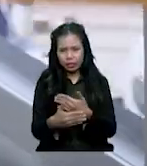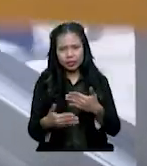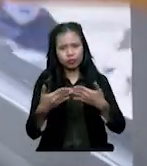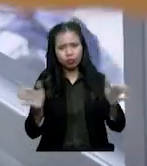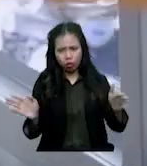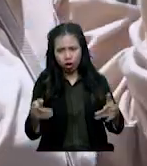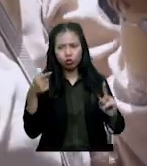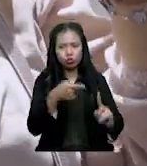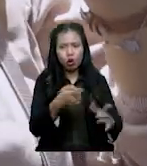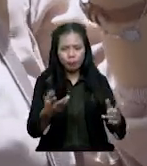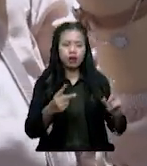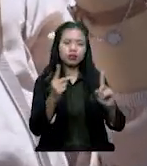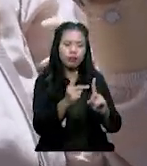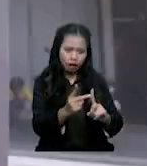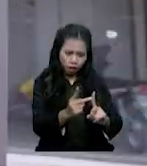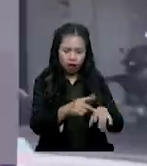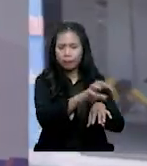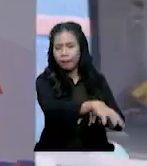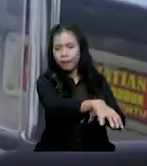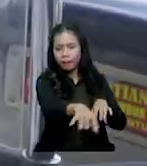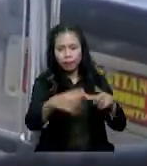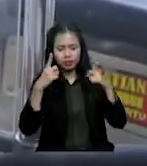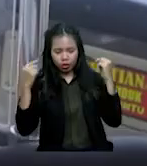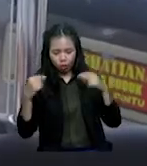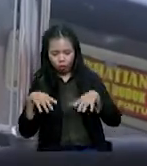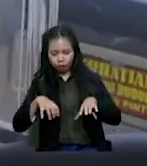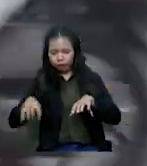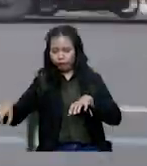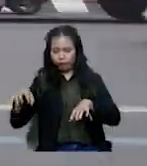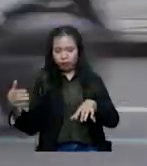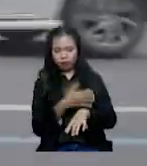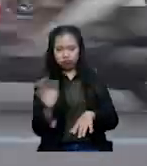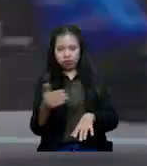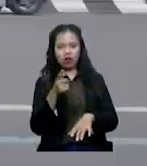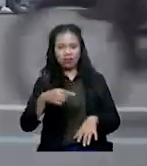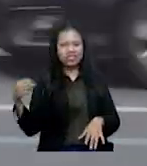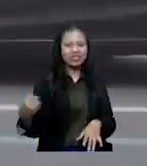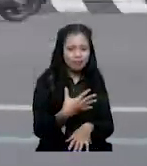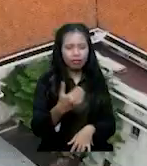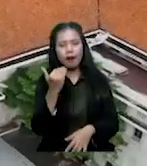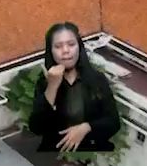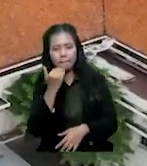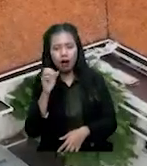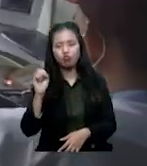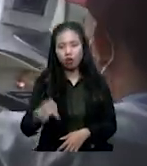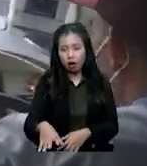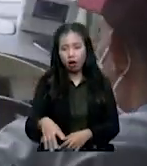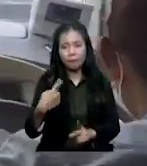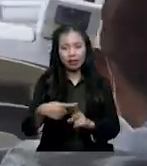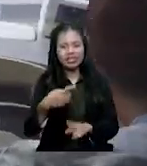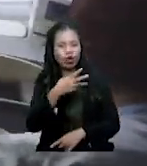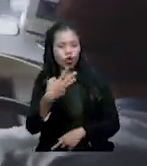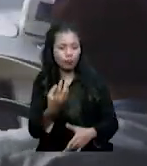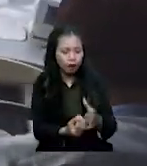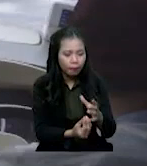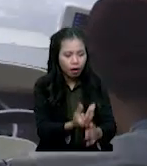di Jawa Tengah dengan mudah, murah, dan cepat, sehingga dapat menumbuhkan perekonomian di Jawa Tengah.